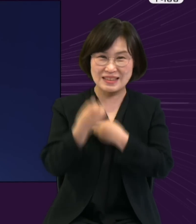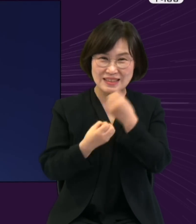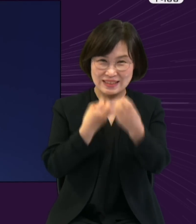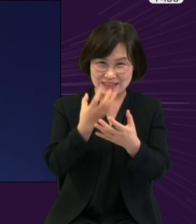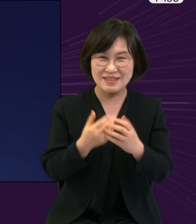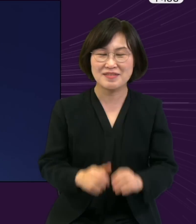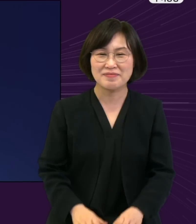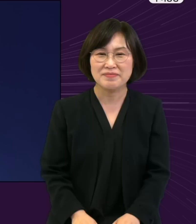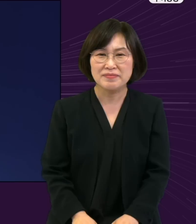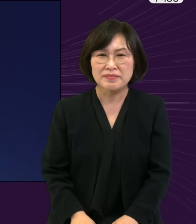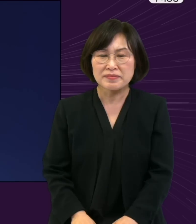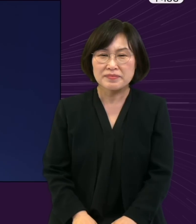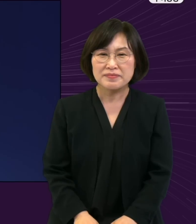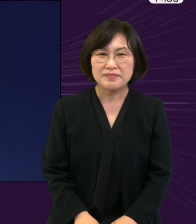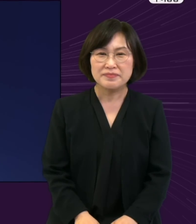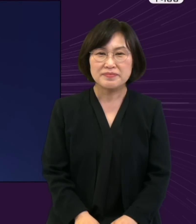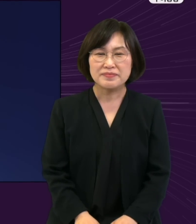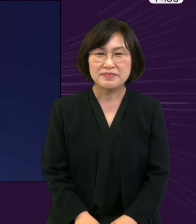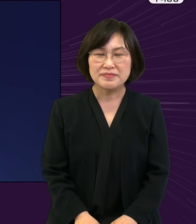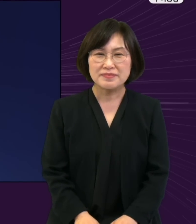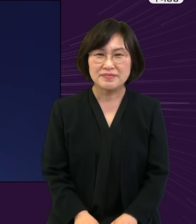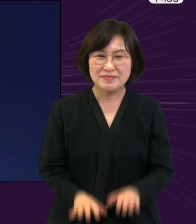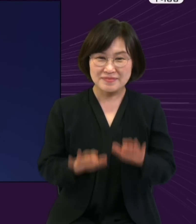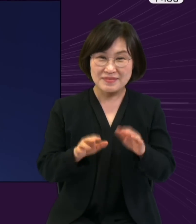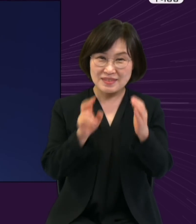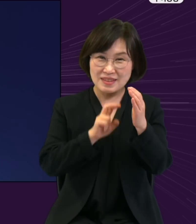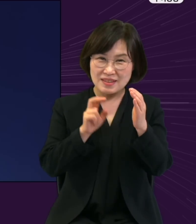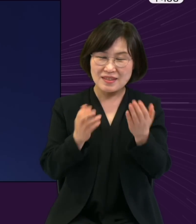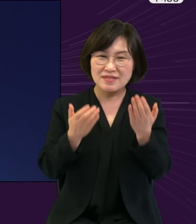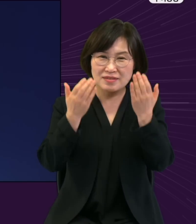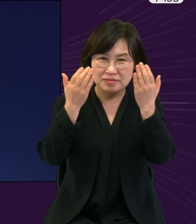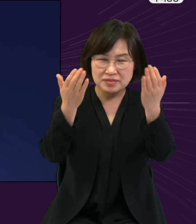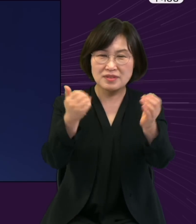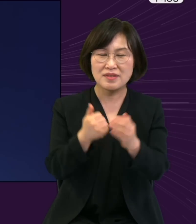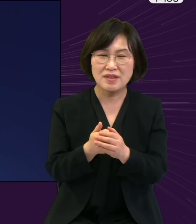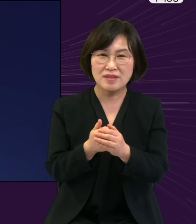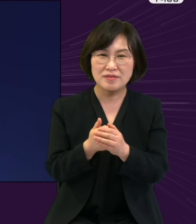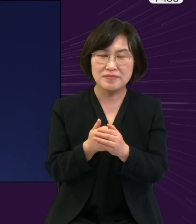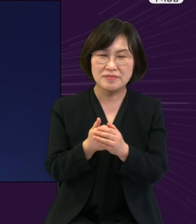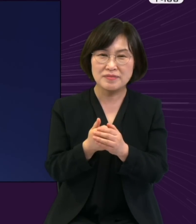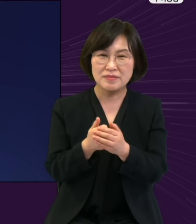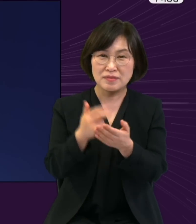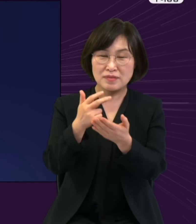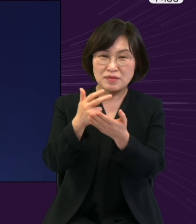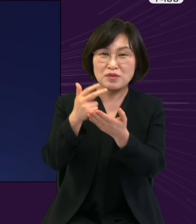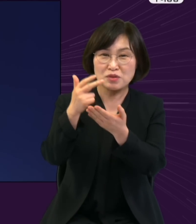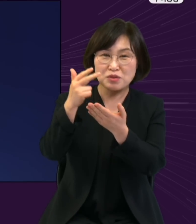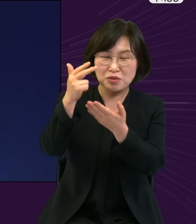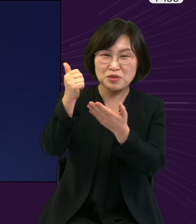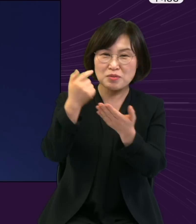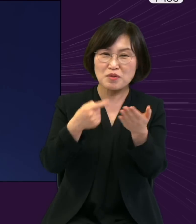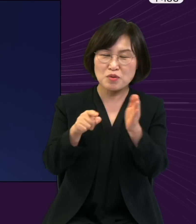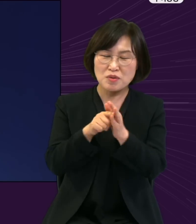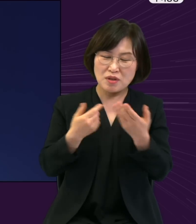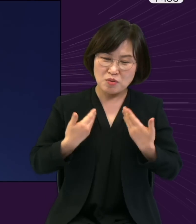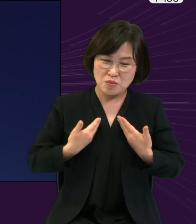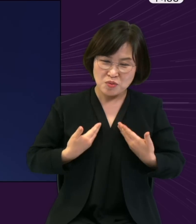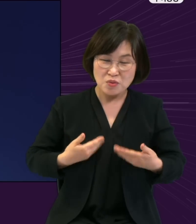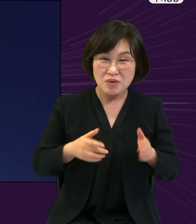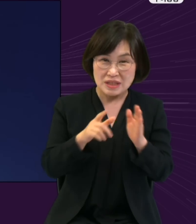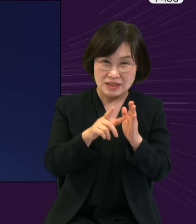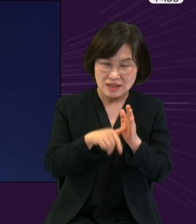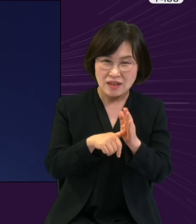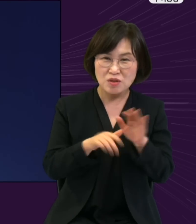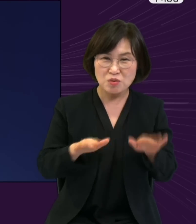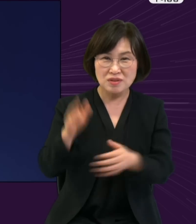텐데요. 우리가 부르는 이 찬양, 주님과 함께하는 이 고요한 시간, 이 찬양의 가사 속에 오늘 강사님을